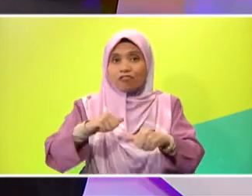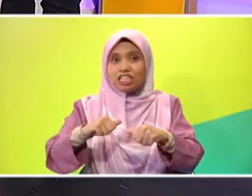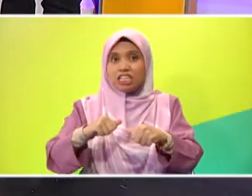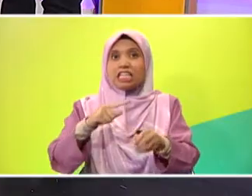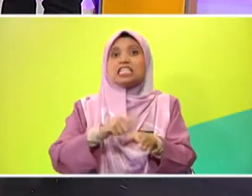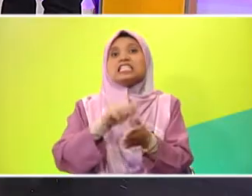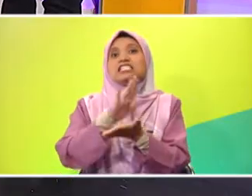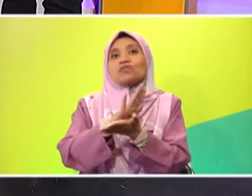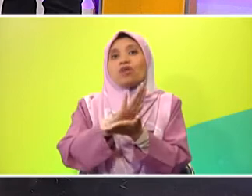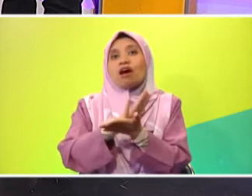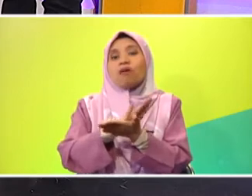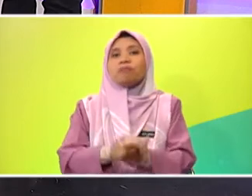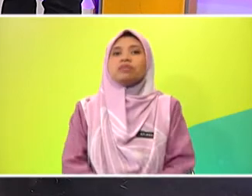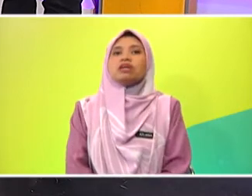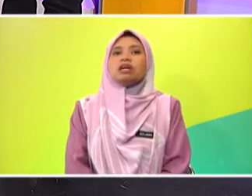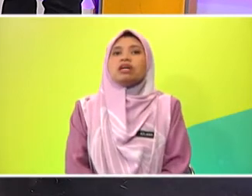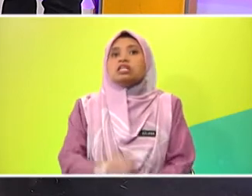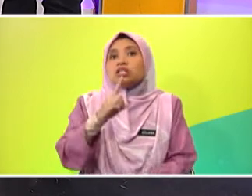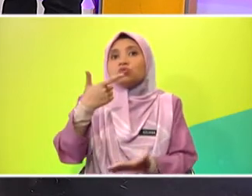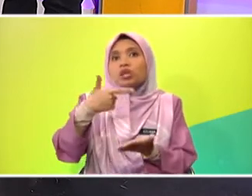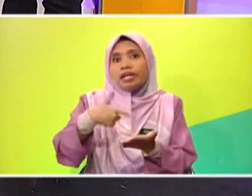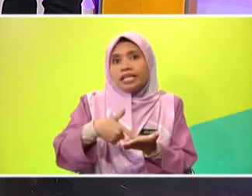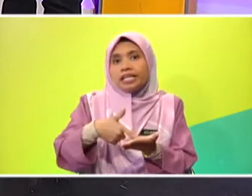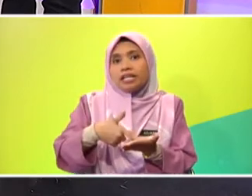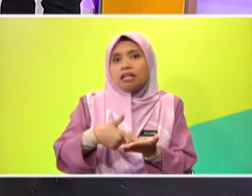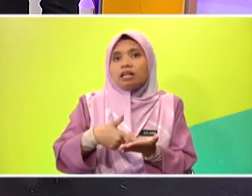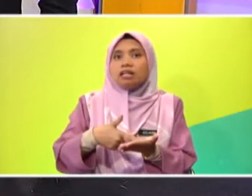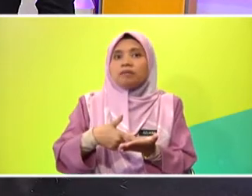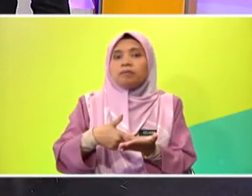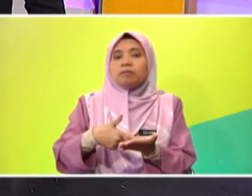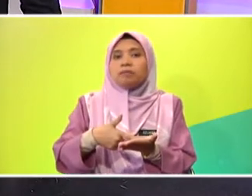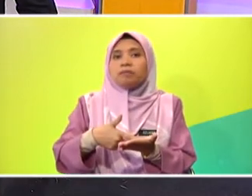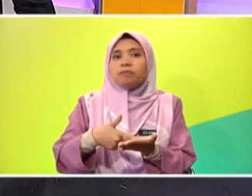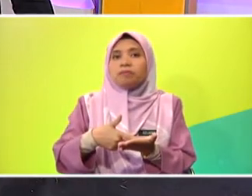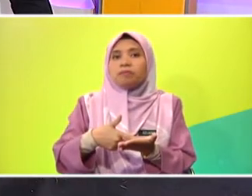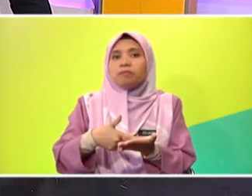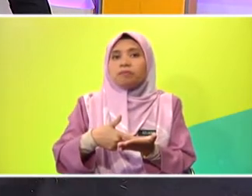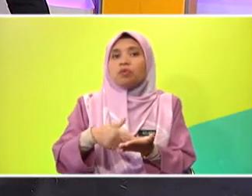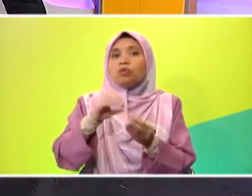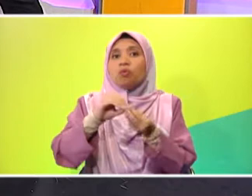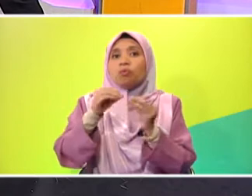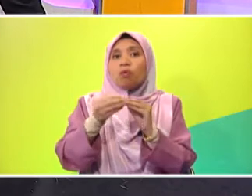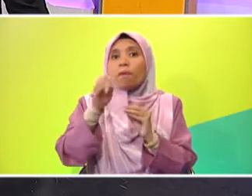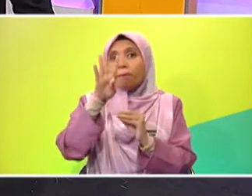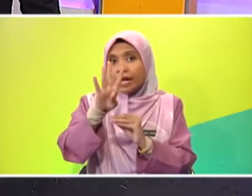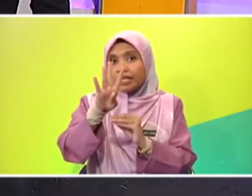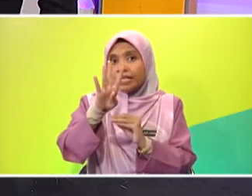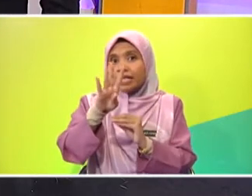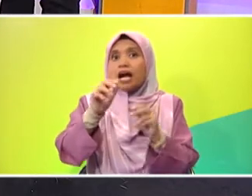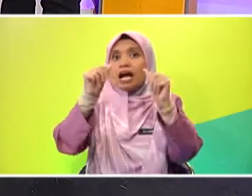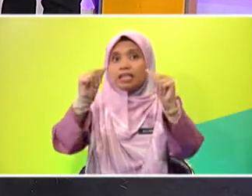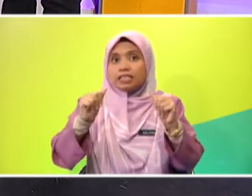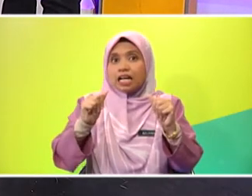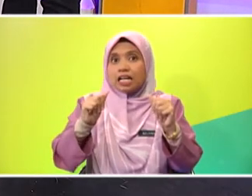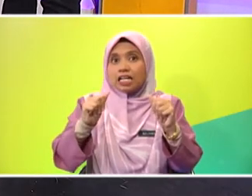Nikah inosinat terus lagi satu activity di hari suka slow Saya sangat menarik of yaitu yang keempat adalah acara lumba